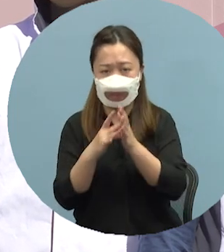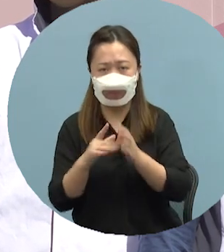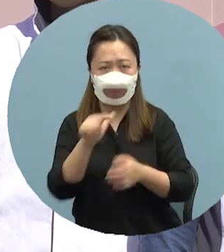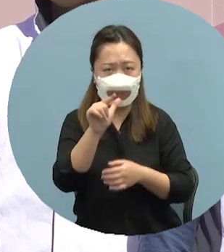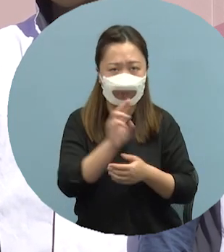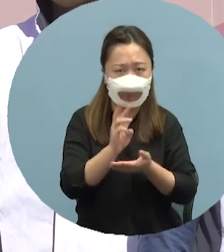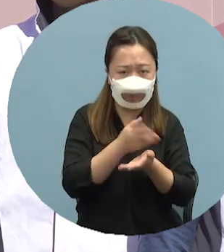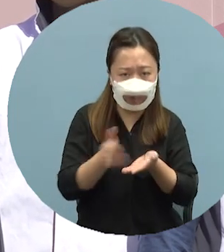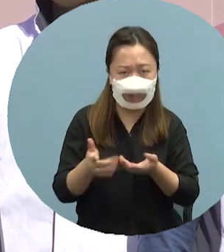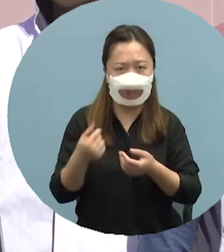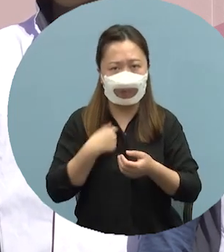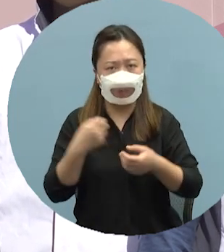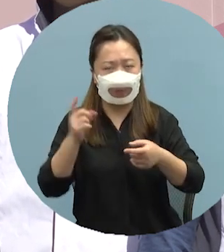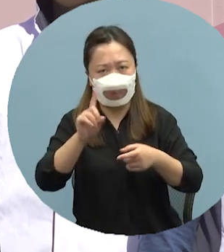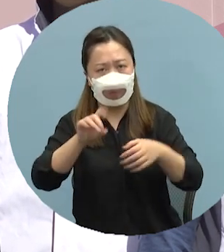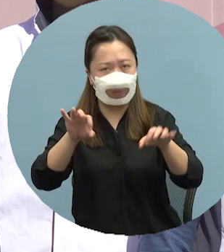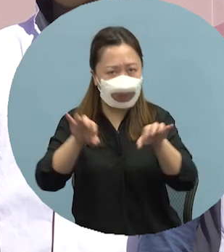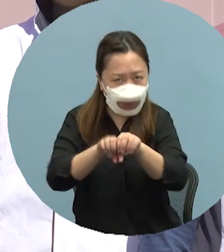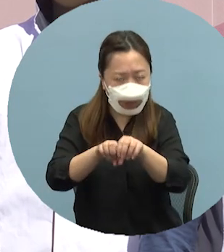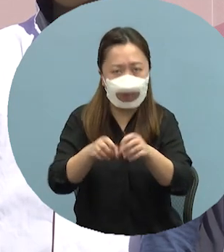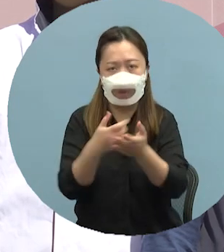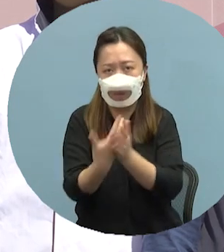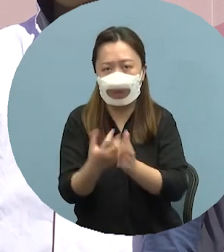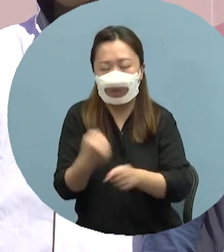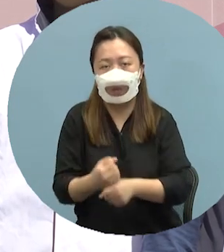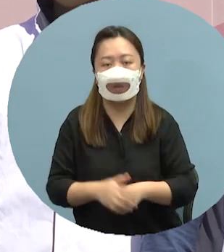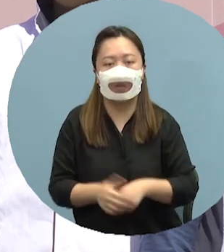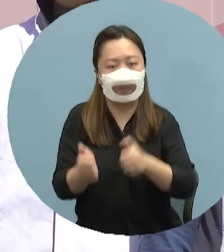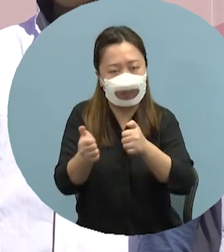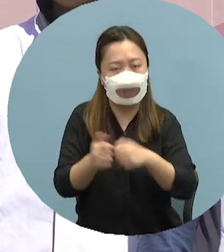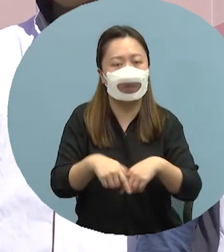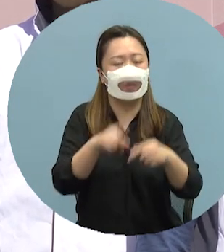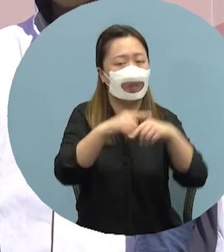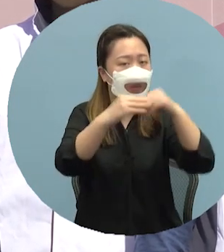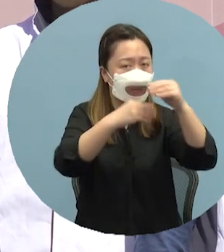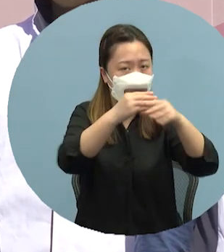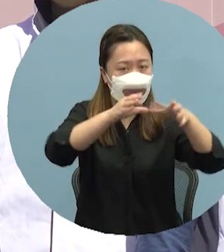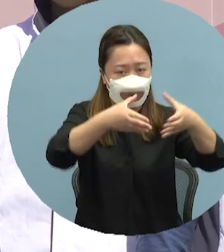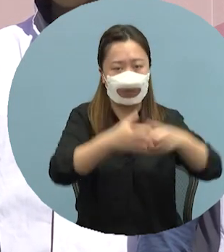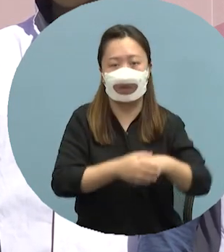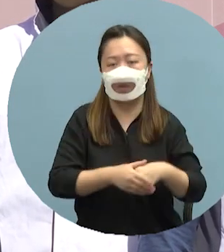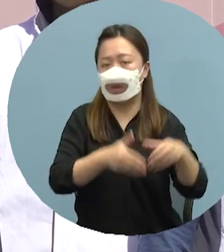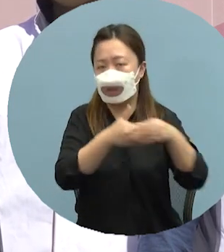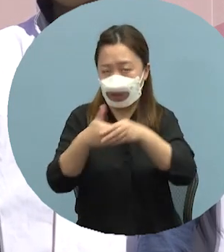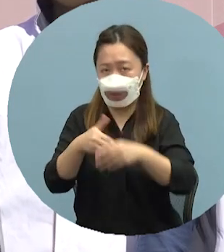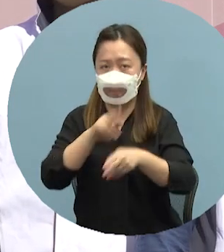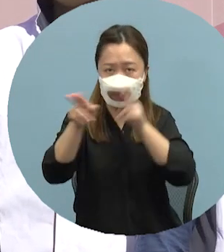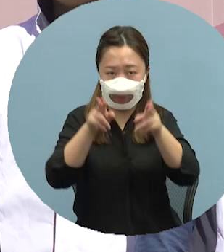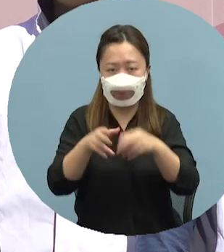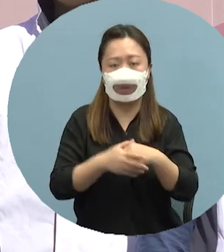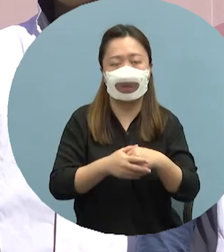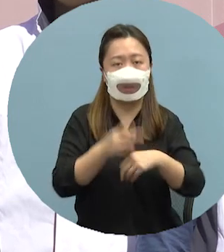要重新再做嘅。我非常感謝中建國際領導以及工程人員